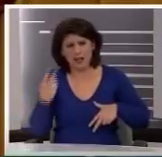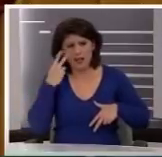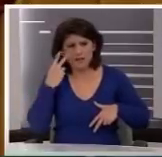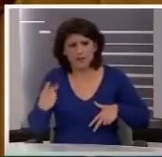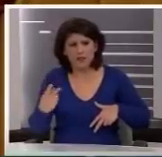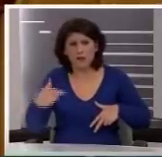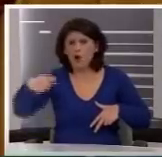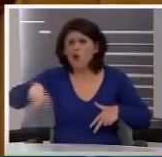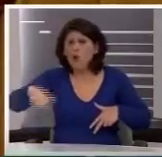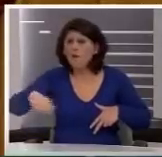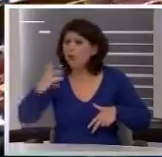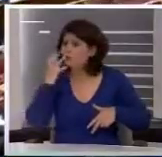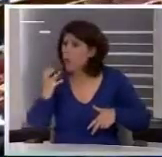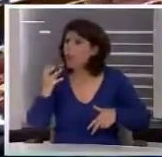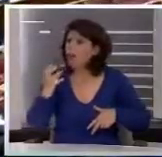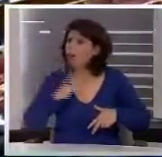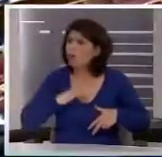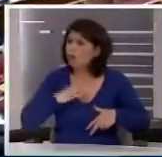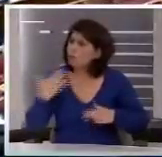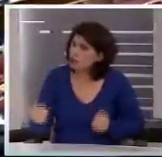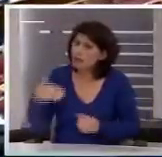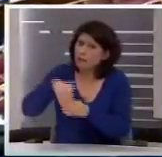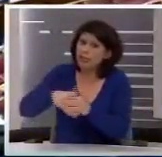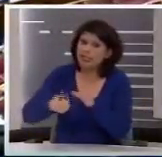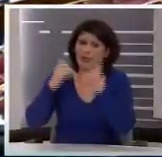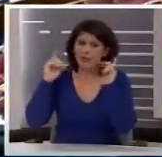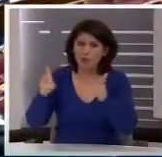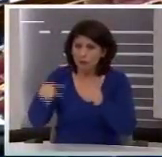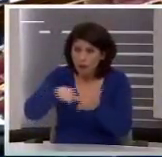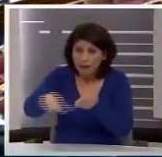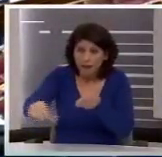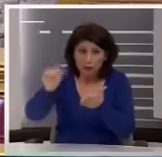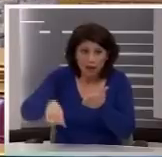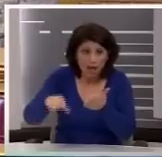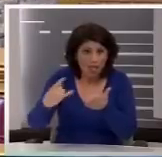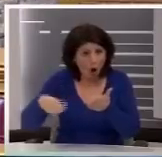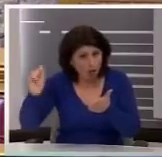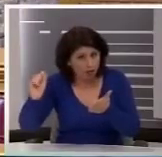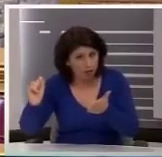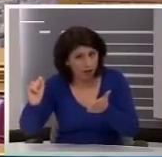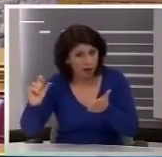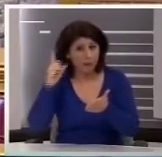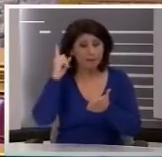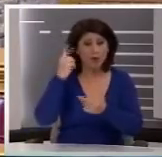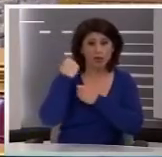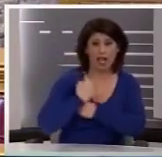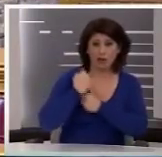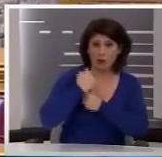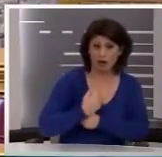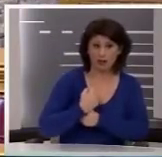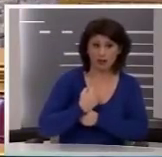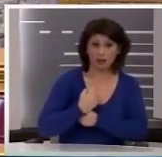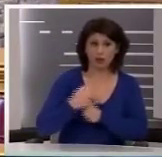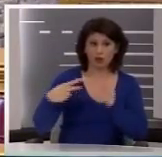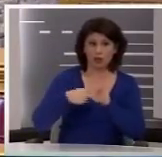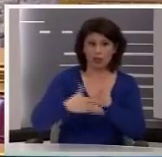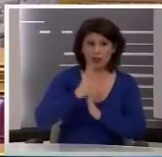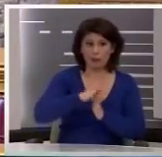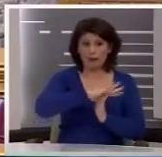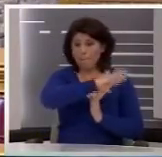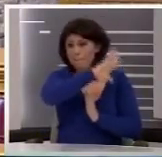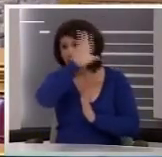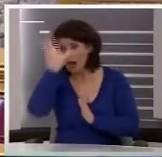μάτια νομικούς, σοβαρούς ανθρώπους από το κόμμα της Νέας Δημοκρατίας, είναι παρηγραμμένα όχι τα δικαιώματα που τελέστηκαν από την 1η Ιανουαρίου, από τον Γενάρη το 2015 μέχρι το